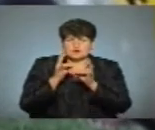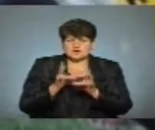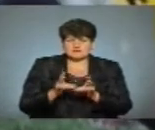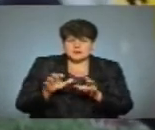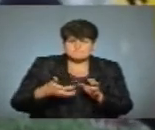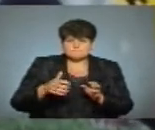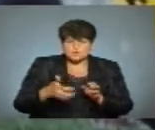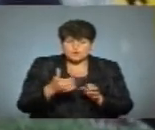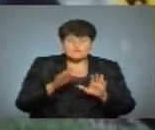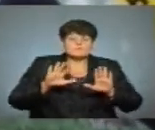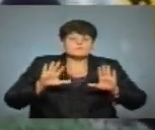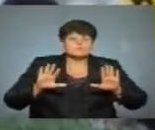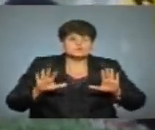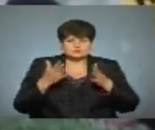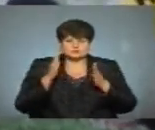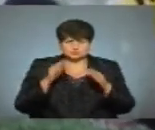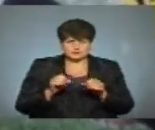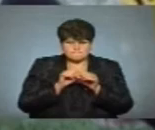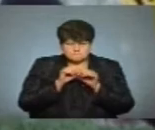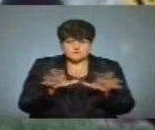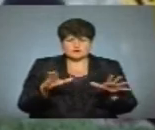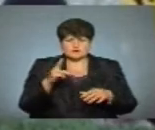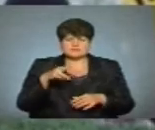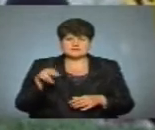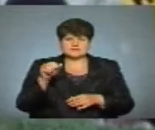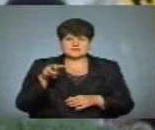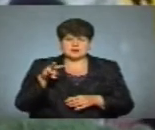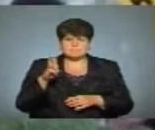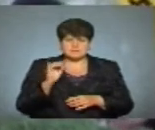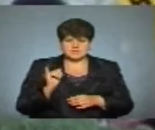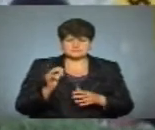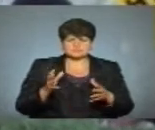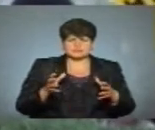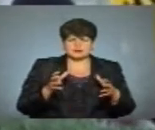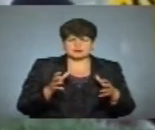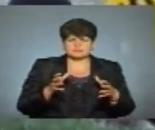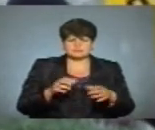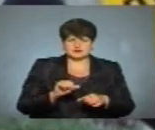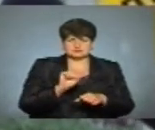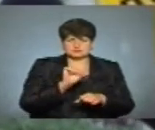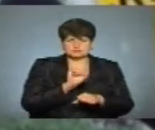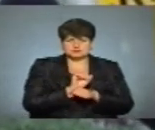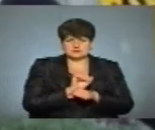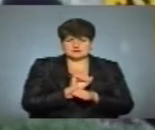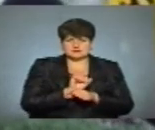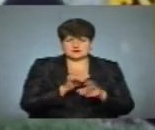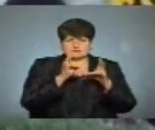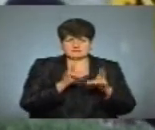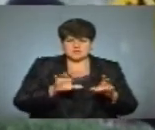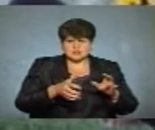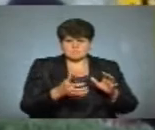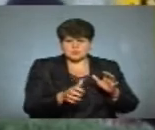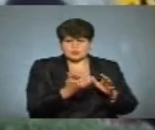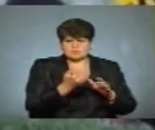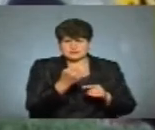прокоп. В разі, якщо буде прорив дамби, то ми перехопимо аварійним прокопом і